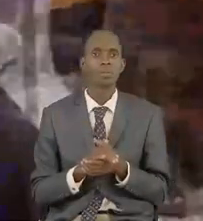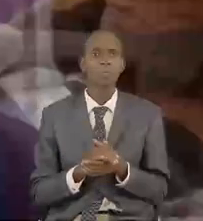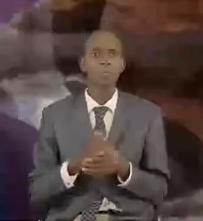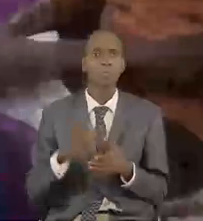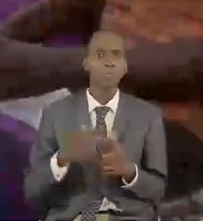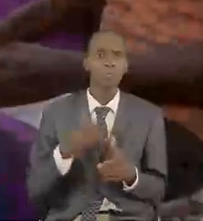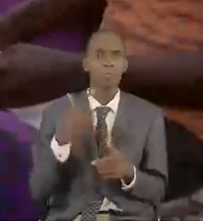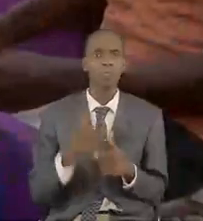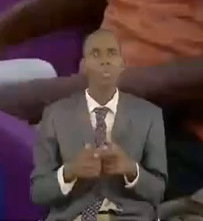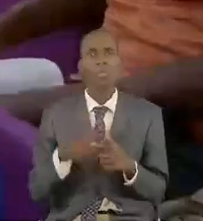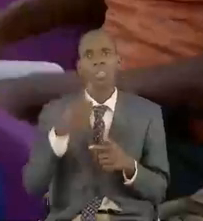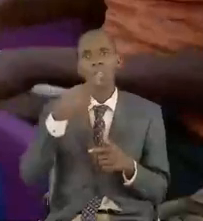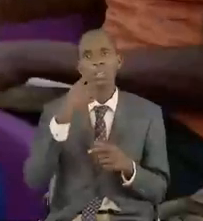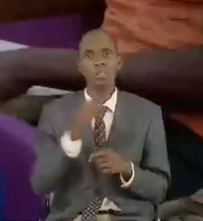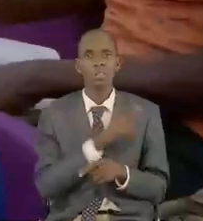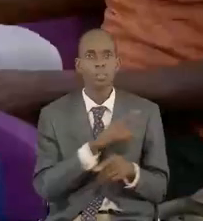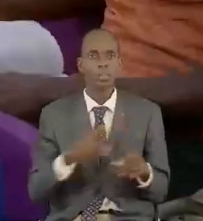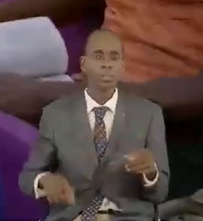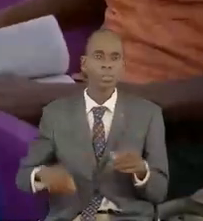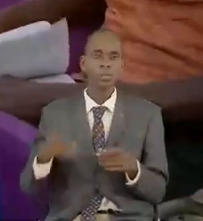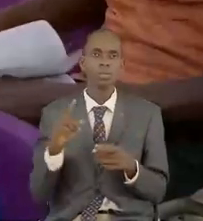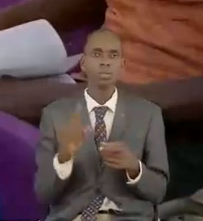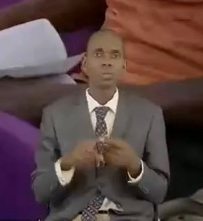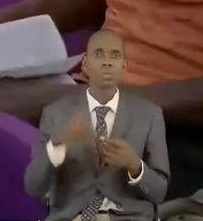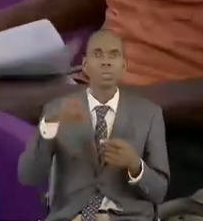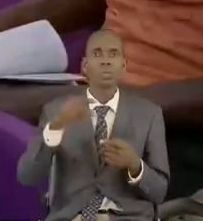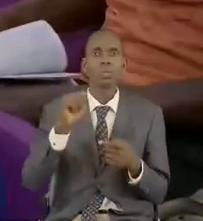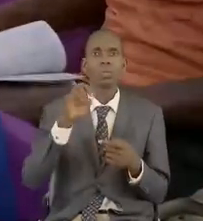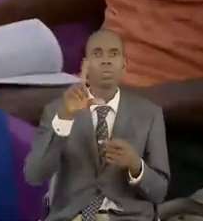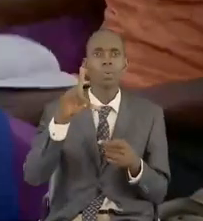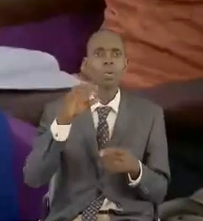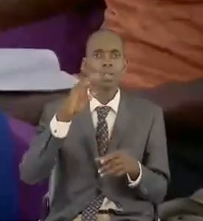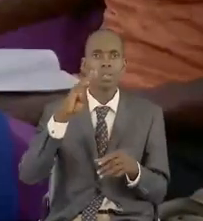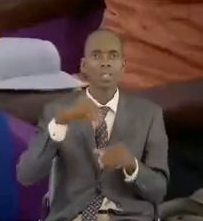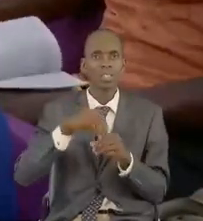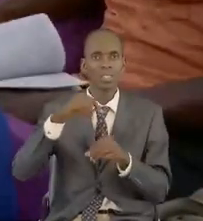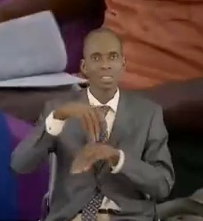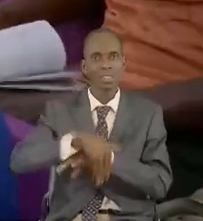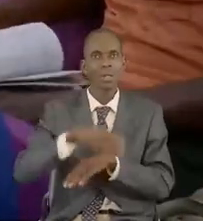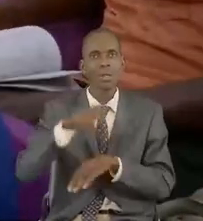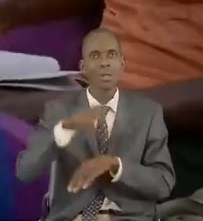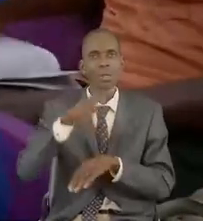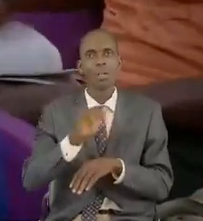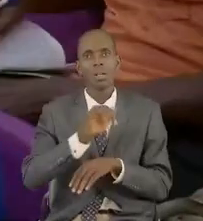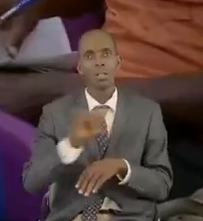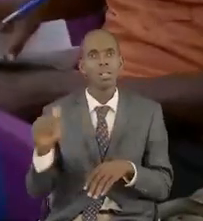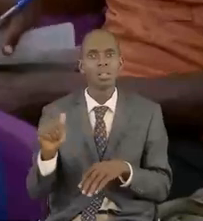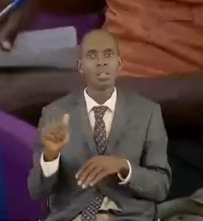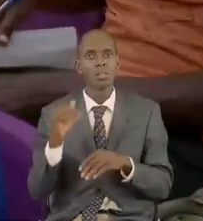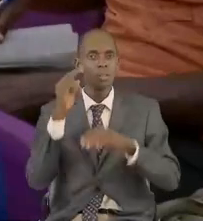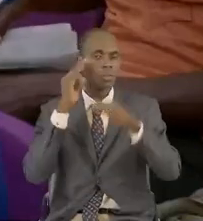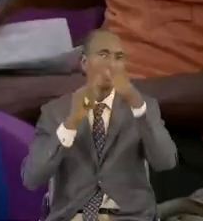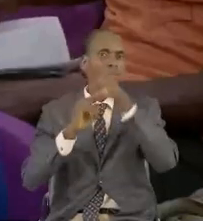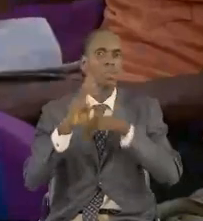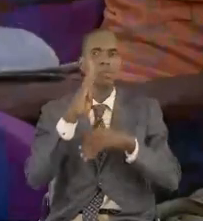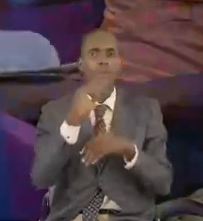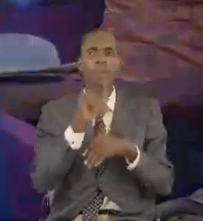dit à Paul en vision pendant la nuit ne crains point mais parle